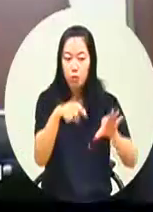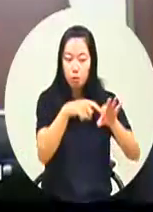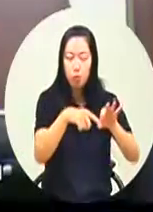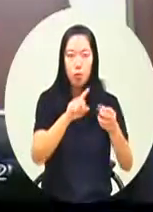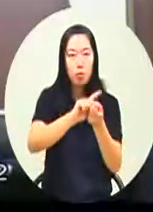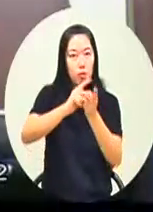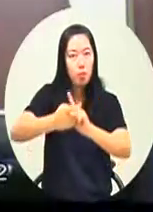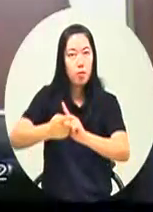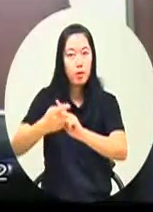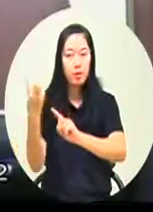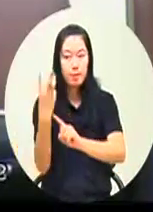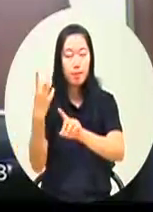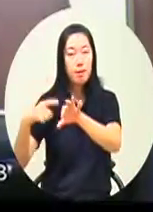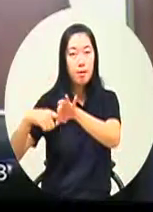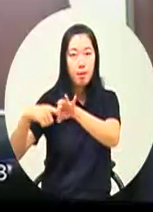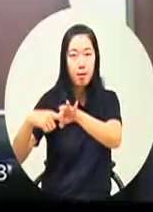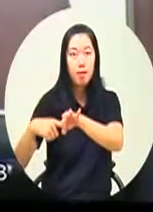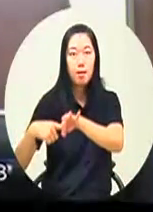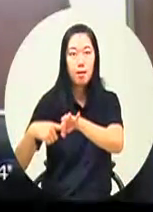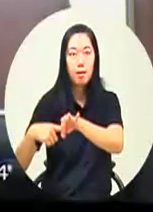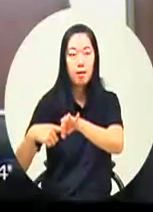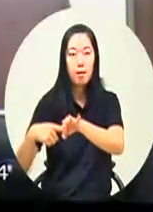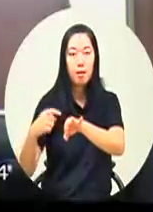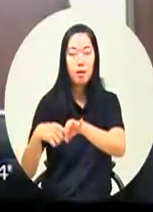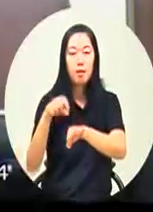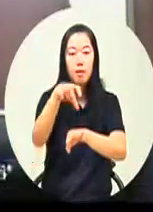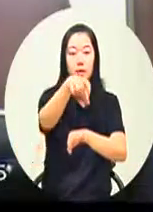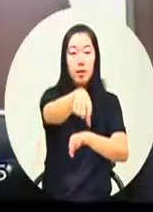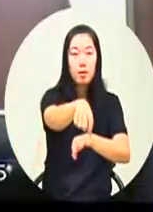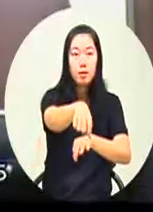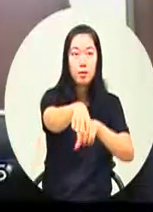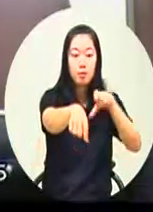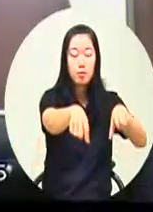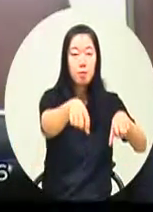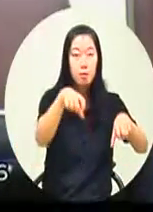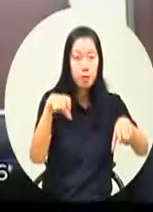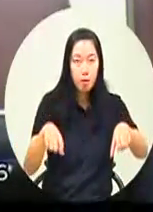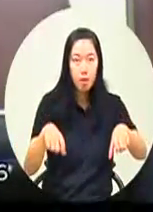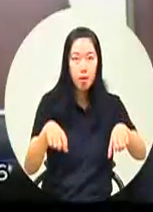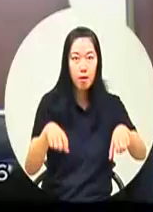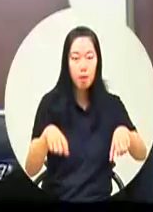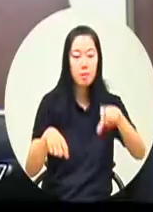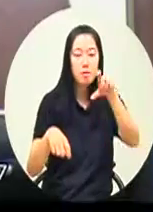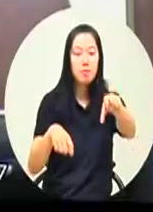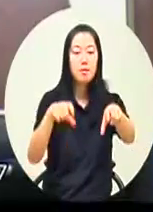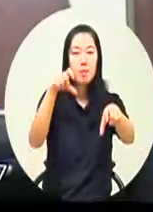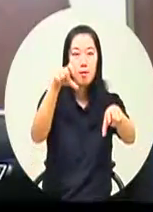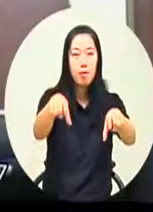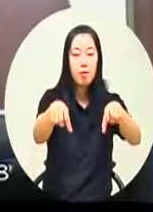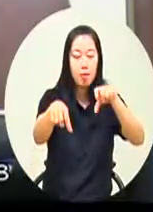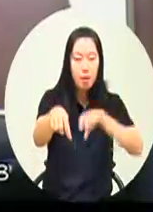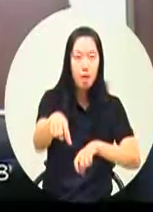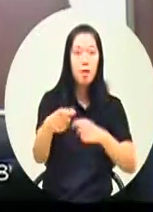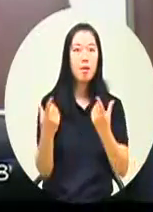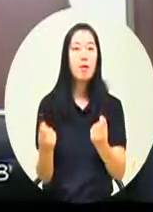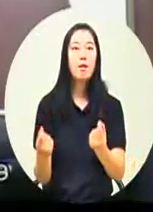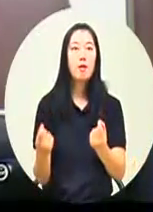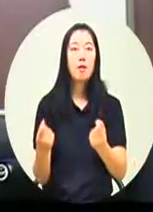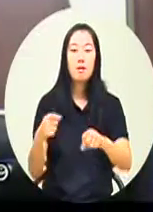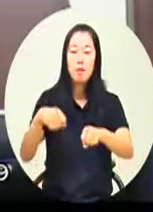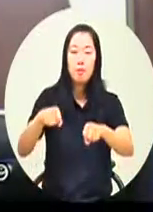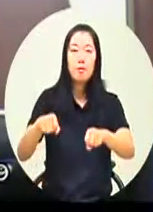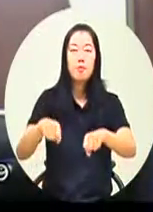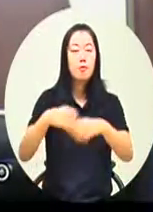轮，不管是前二后一或前一后二，甚至于变四轮。机车也可